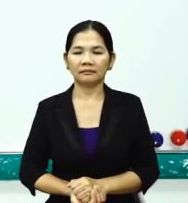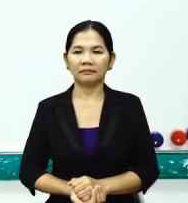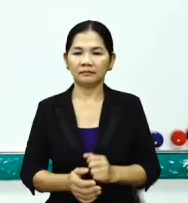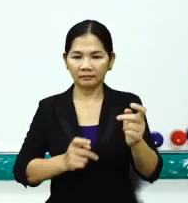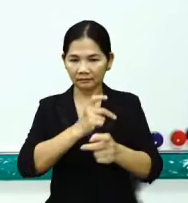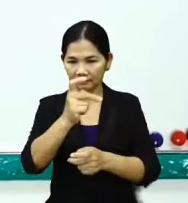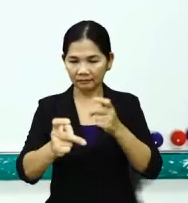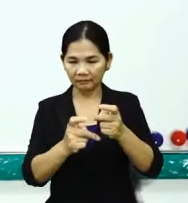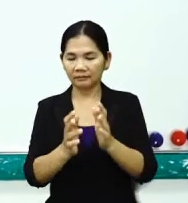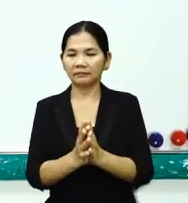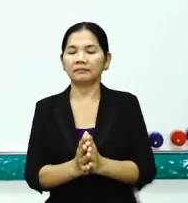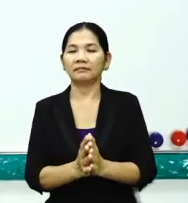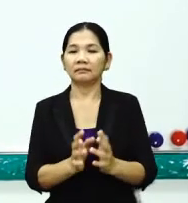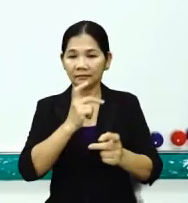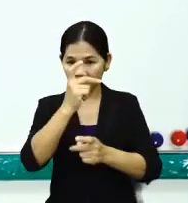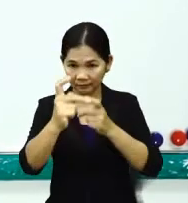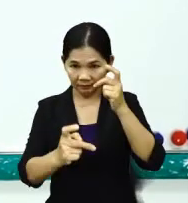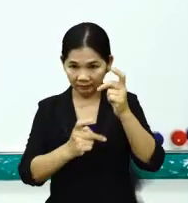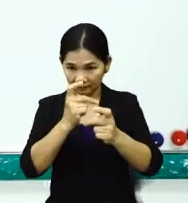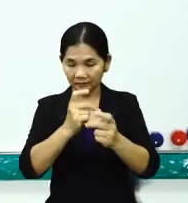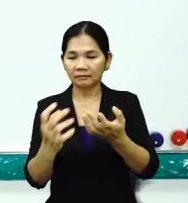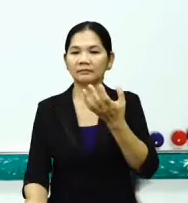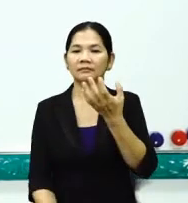Nâng cường tế.